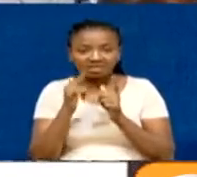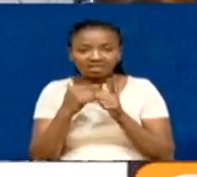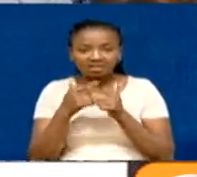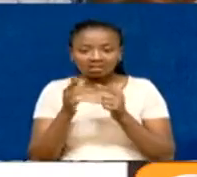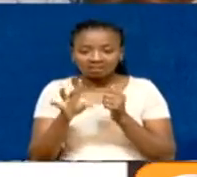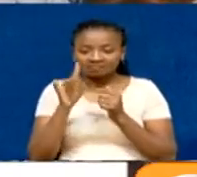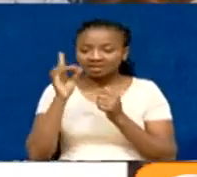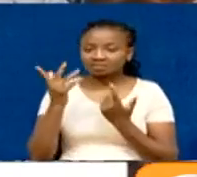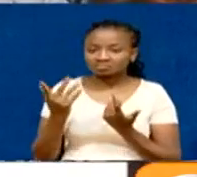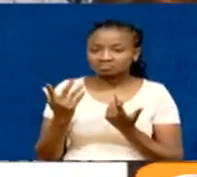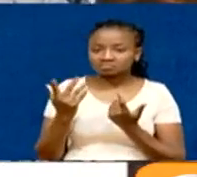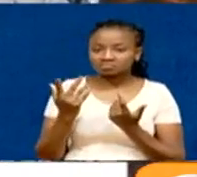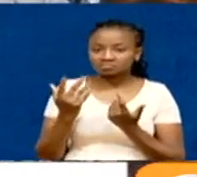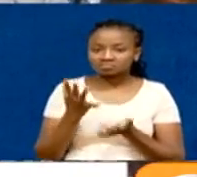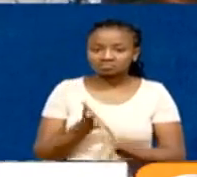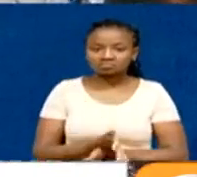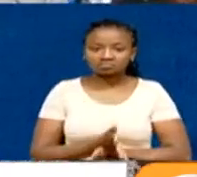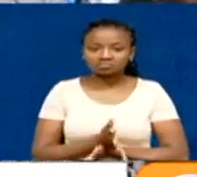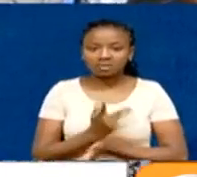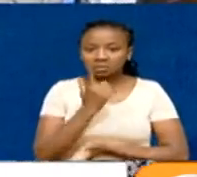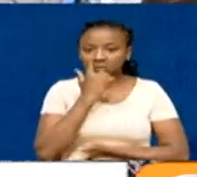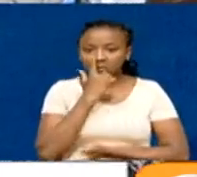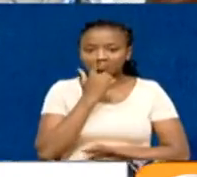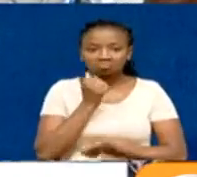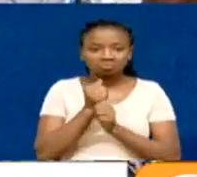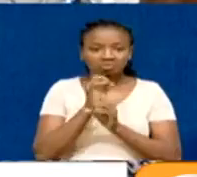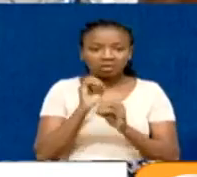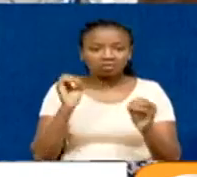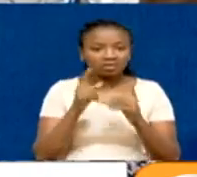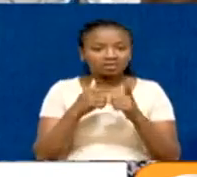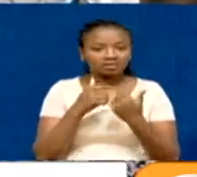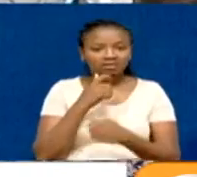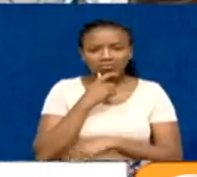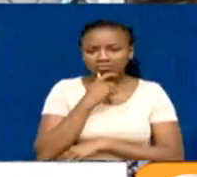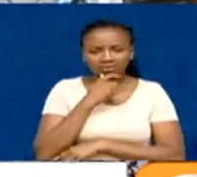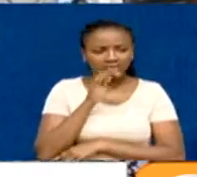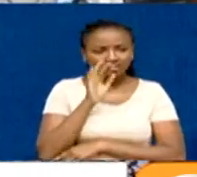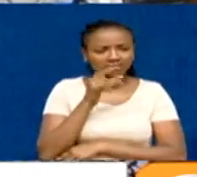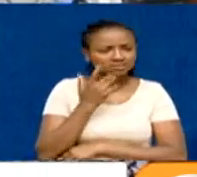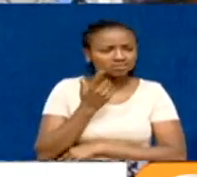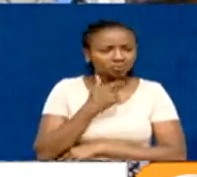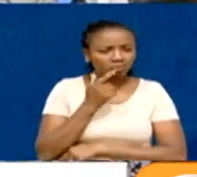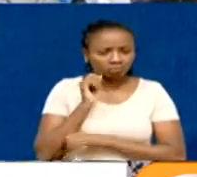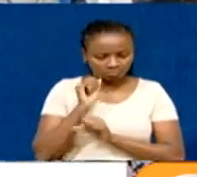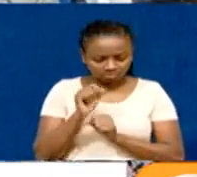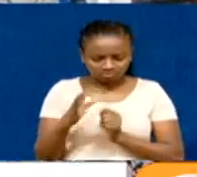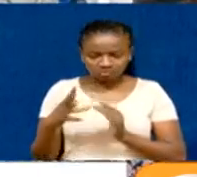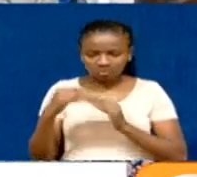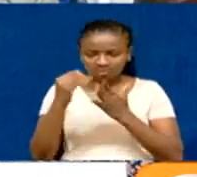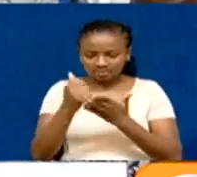nakuta vijana wako nyumbani. Sasa wakawa wanauliza ni nani ambaye ataweza